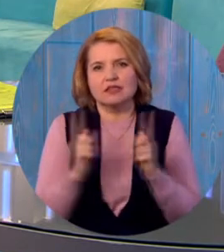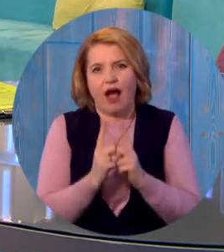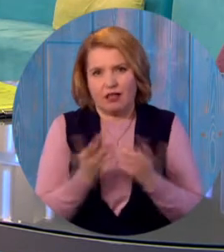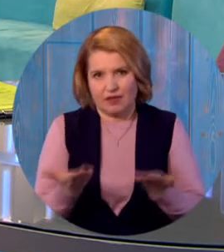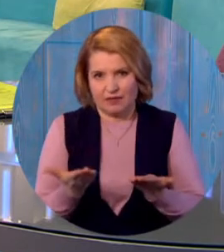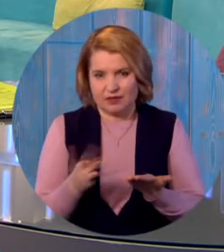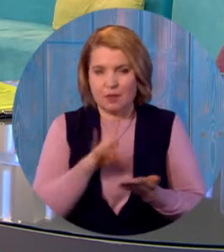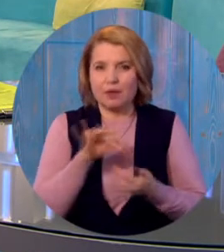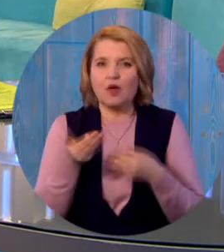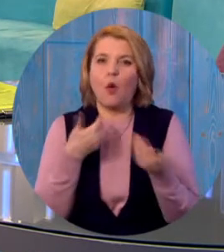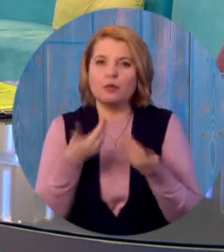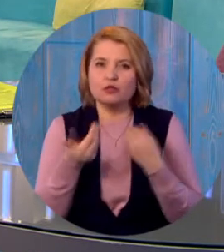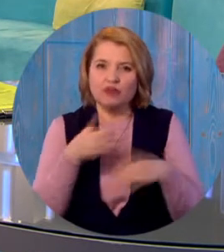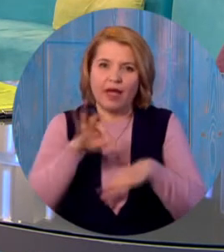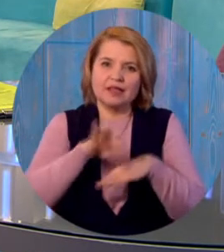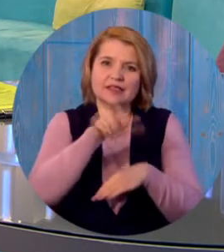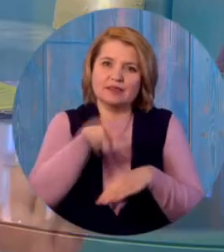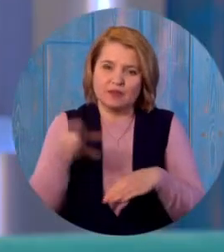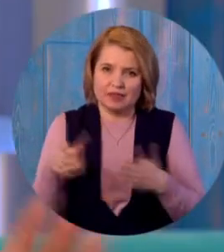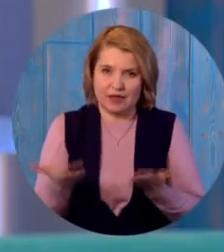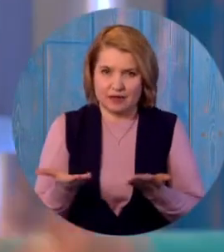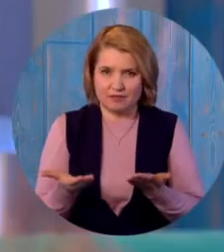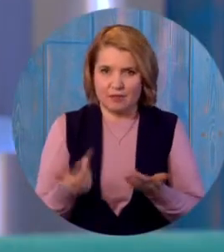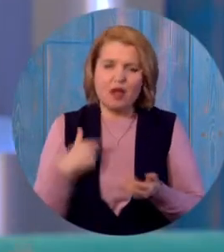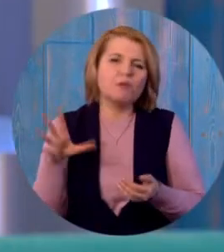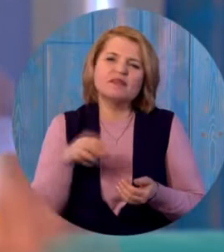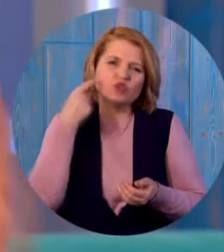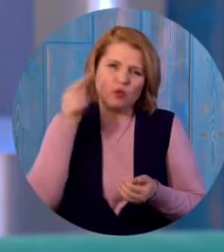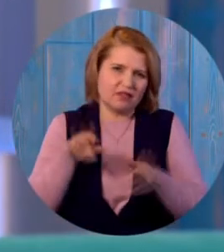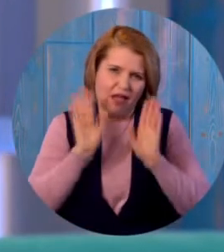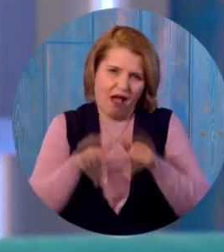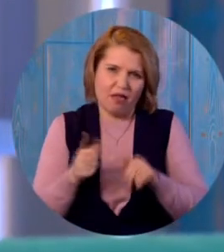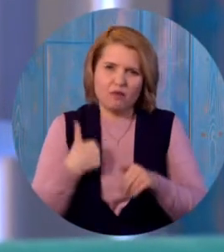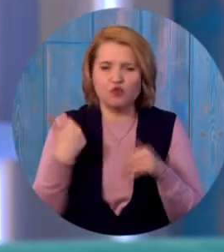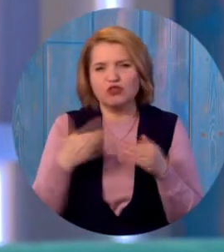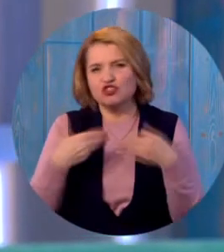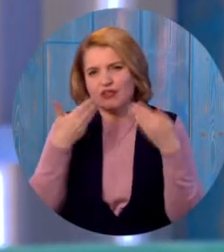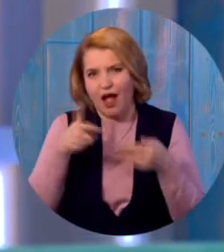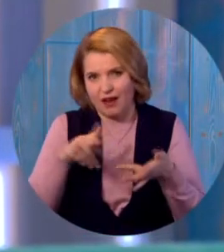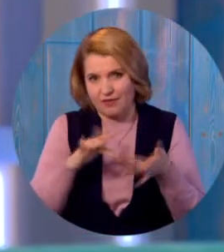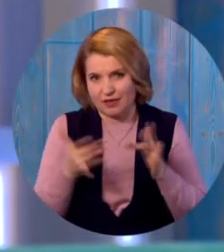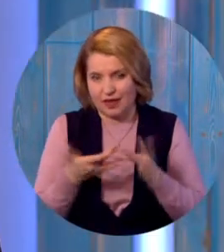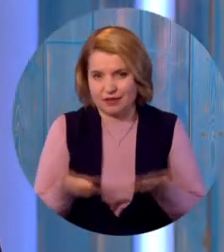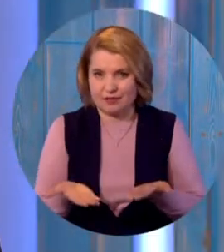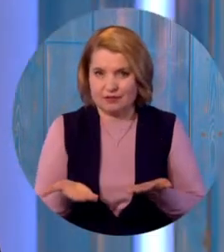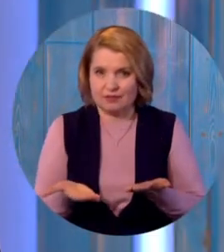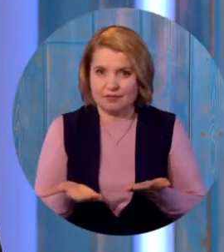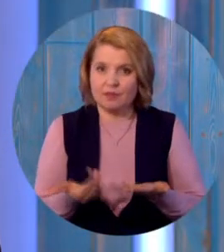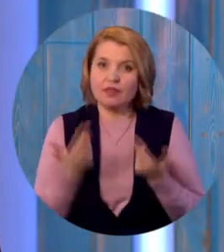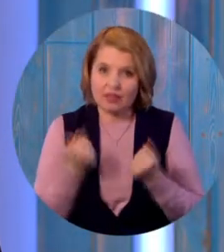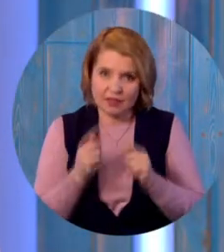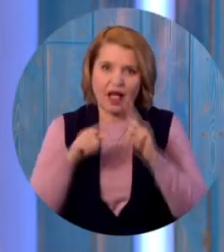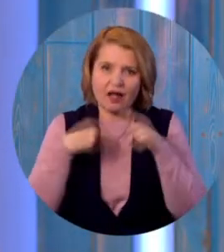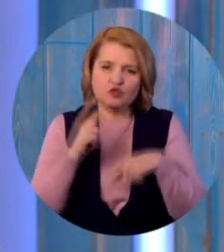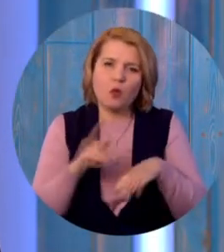при общении с вашими пациентами? Приходят, Наталья, мы все знаем, мы прочитали, вот сейчас вот так сделаем, и будет нам счастье. Ну, мифы, конечно, говорят, что